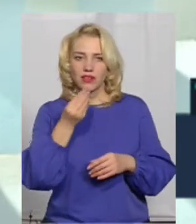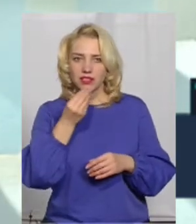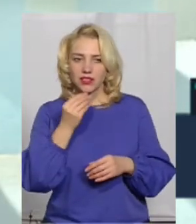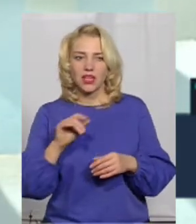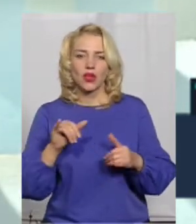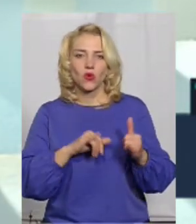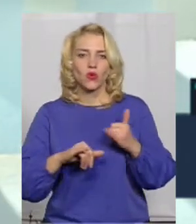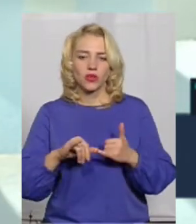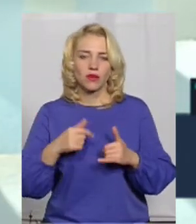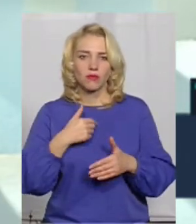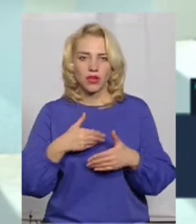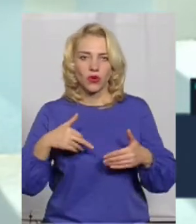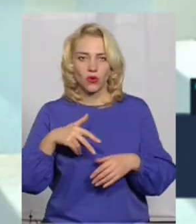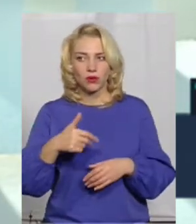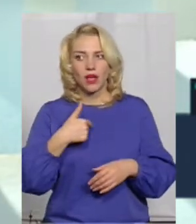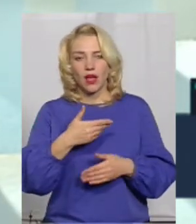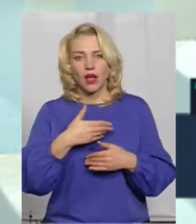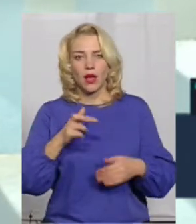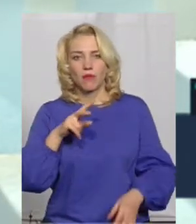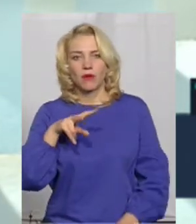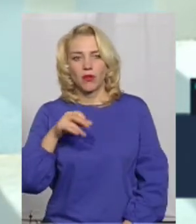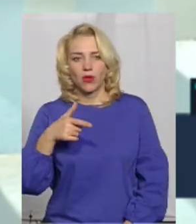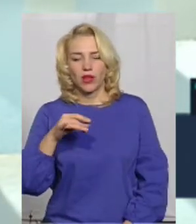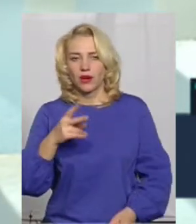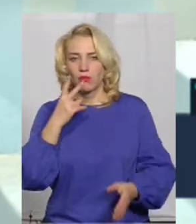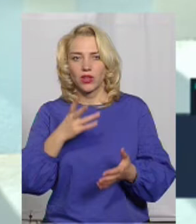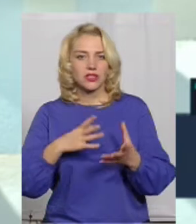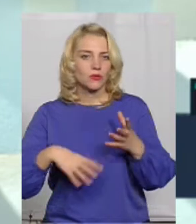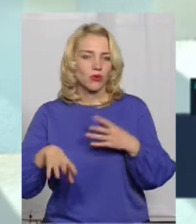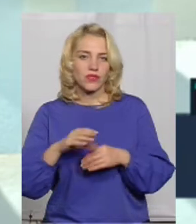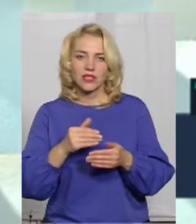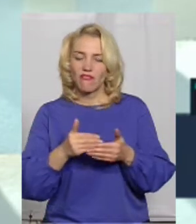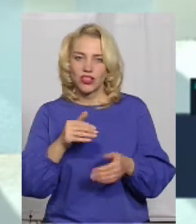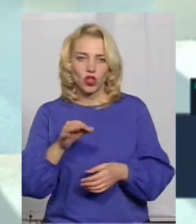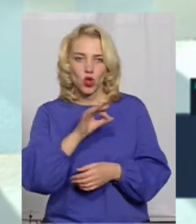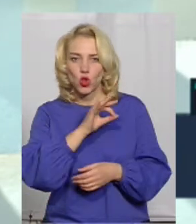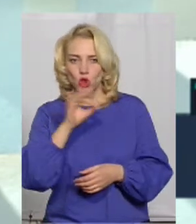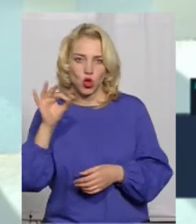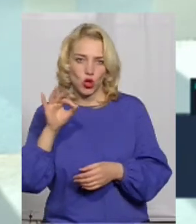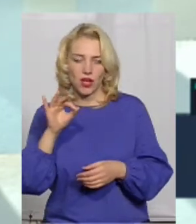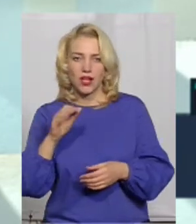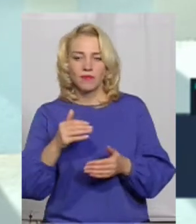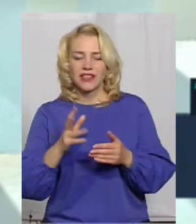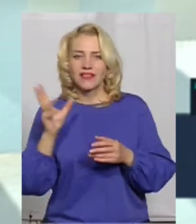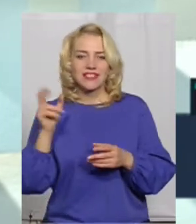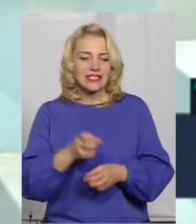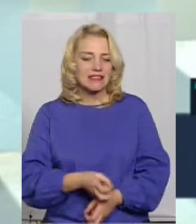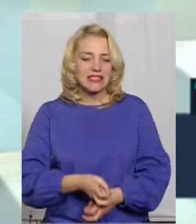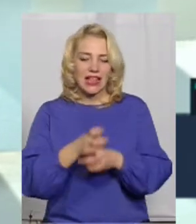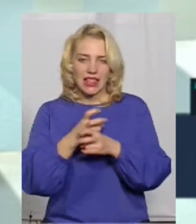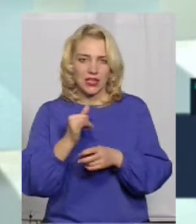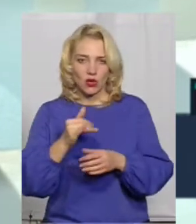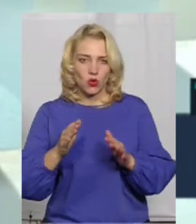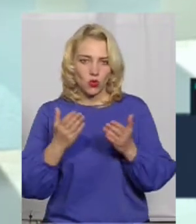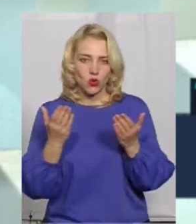куди ви ходите. А ми, блогери, ми показуємо ще все просто від нуля. Всі скелети в шафі. Всі повністю. Ну, ти не